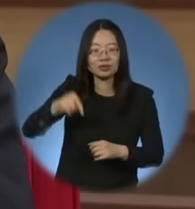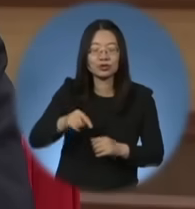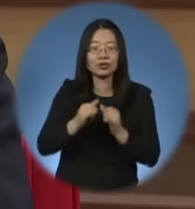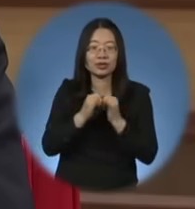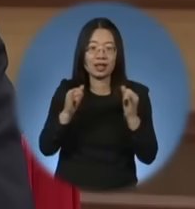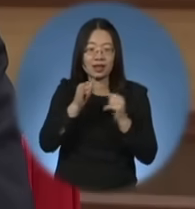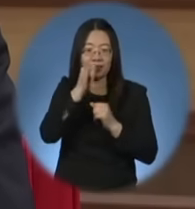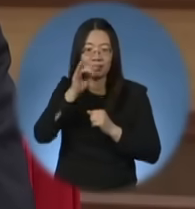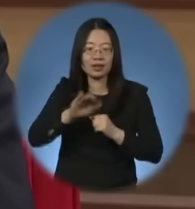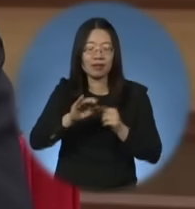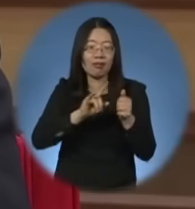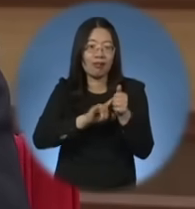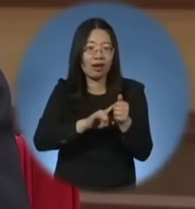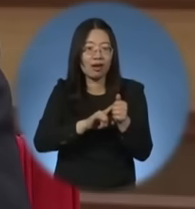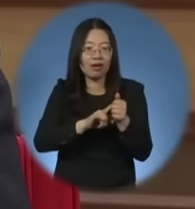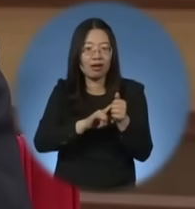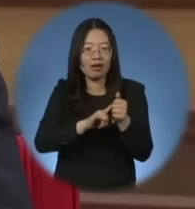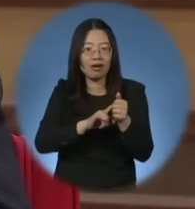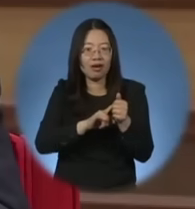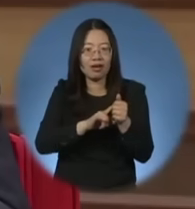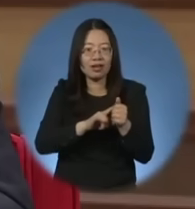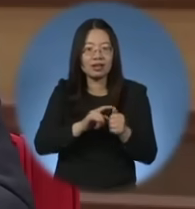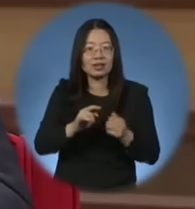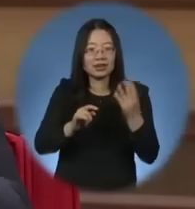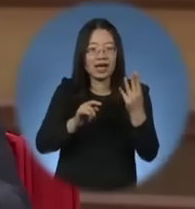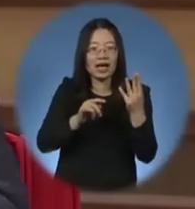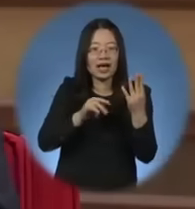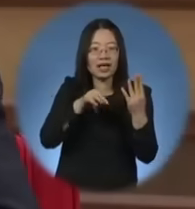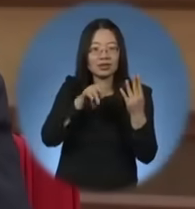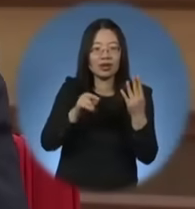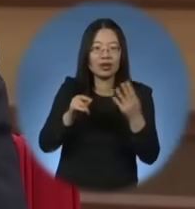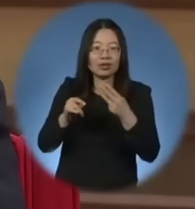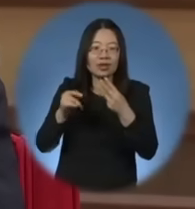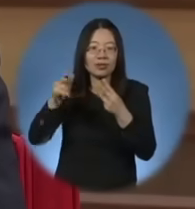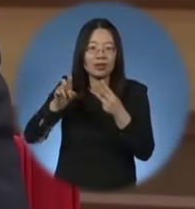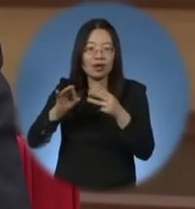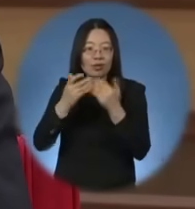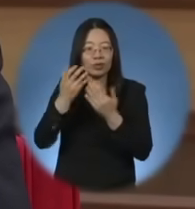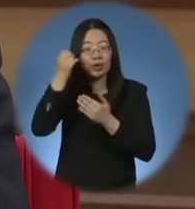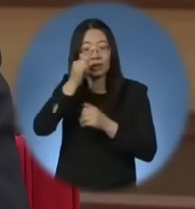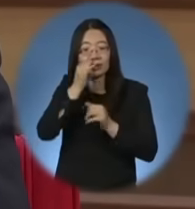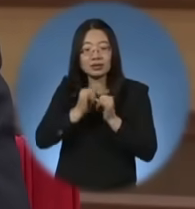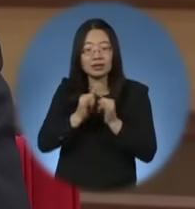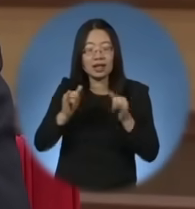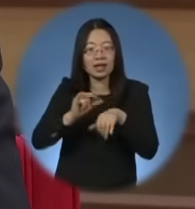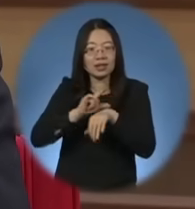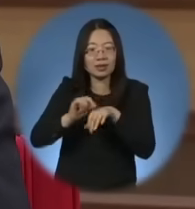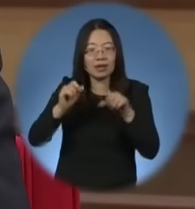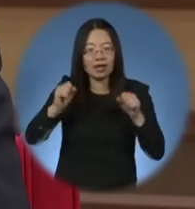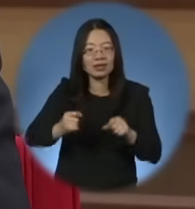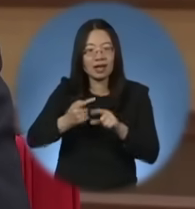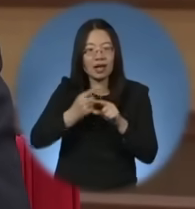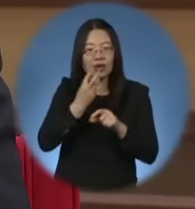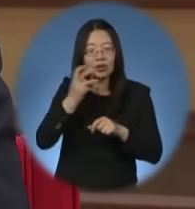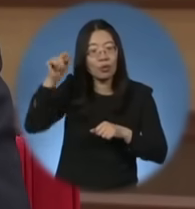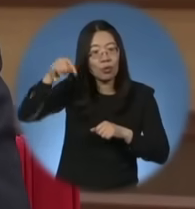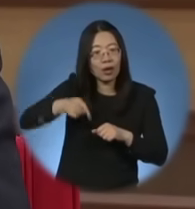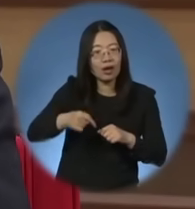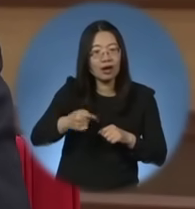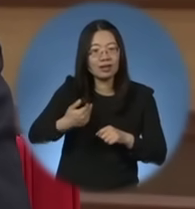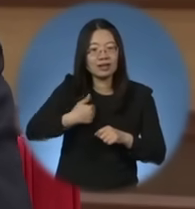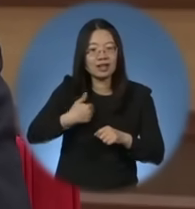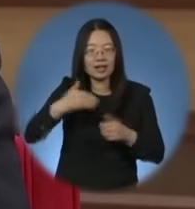이러는 사람인데 그 사람은 사소 삼경을 다 외우 신 사람이에요 야 지방에 가셨다가 소에